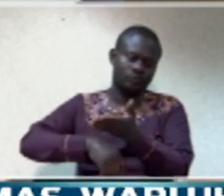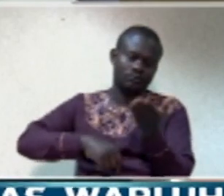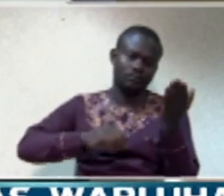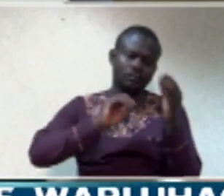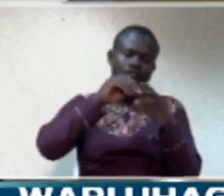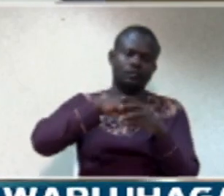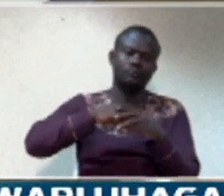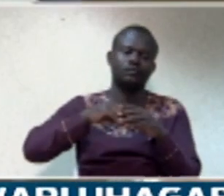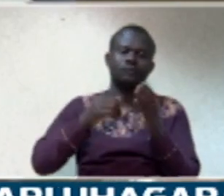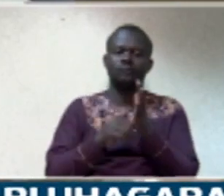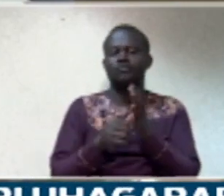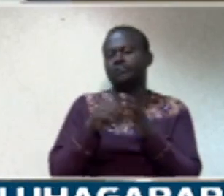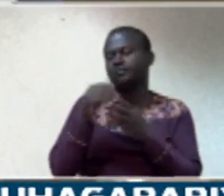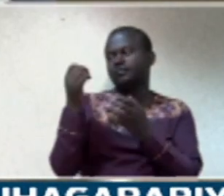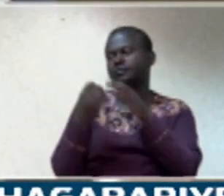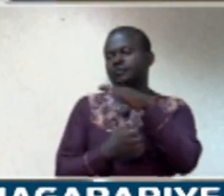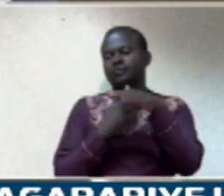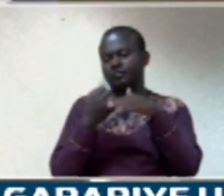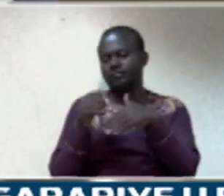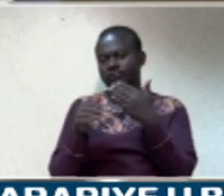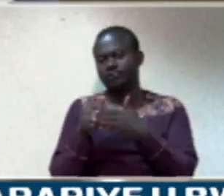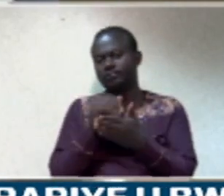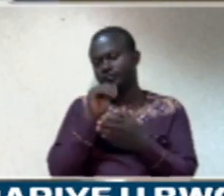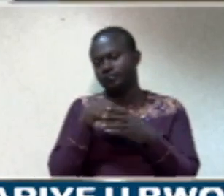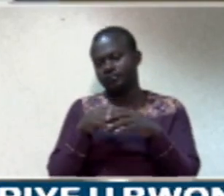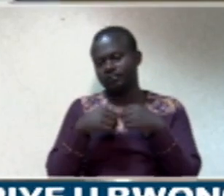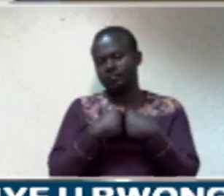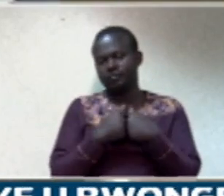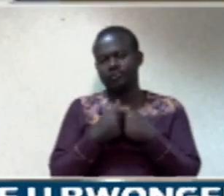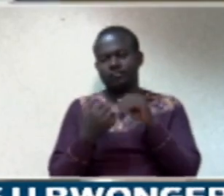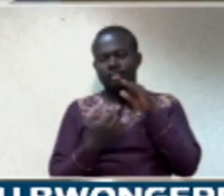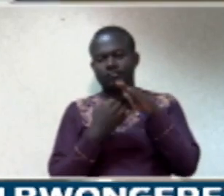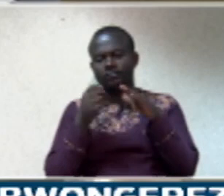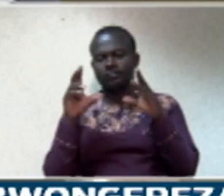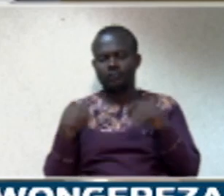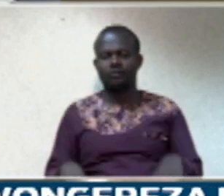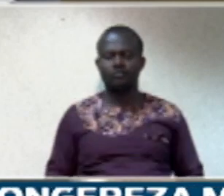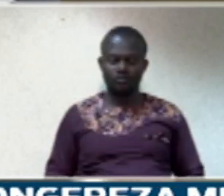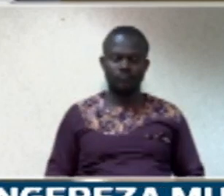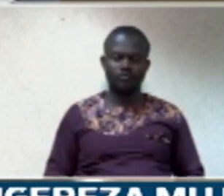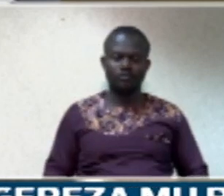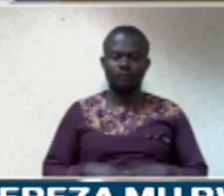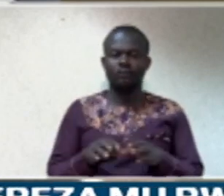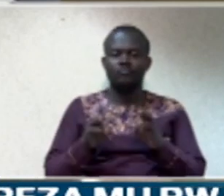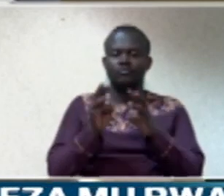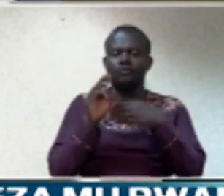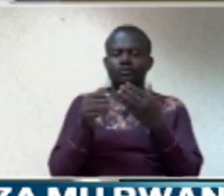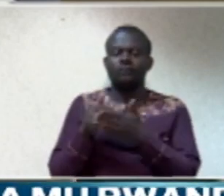mu mahane n'ibidikikije not to be in conflict with environment ku buryo